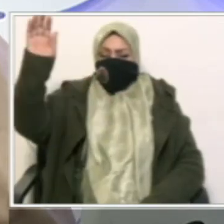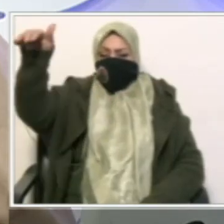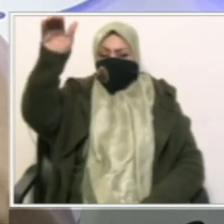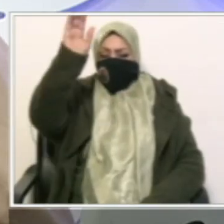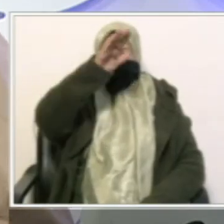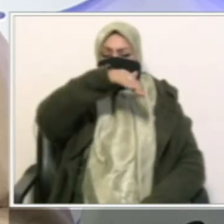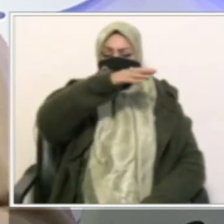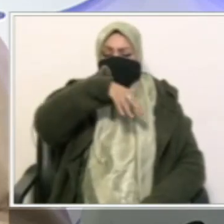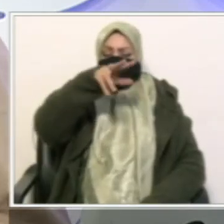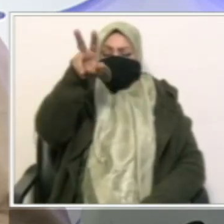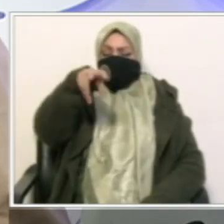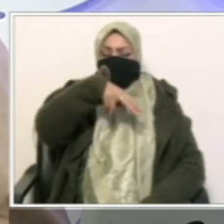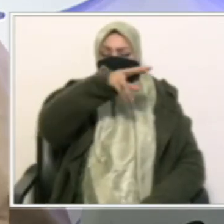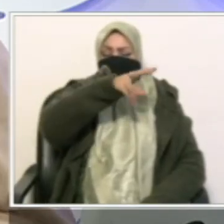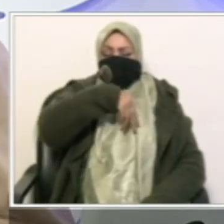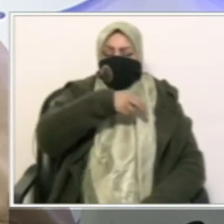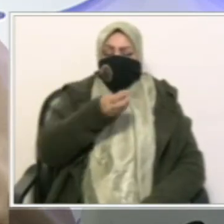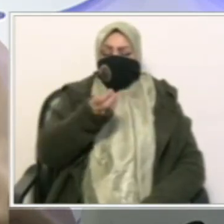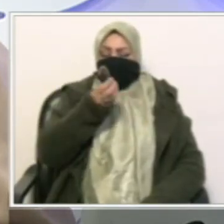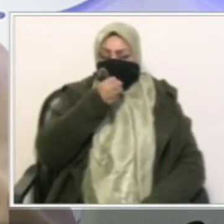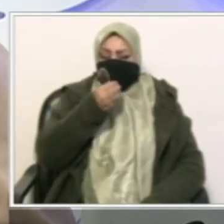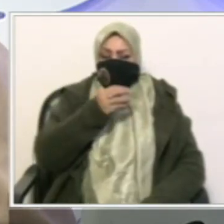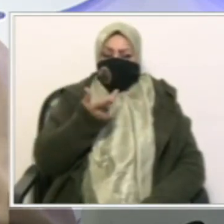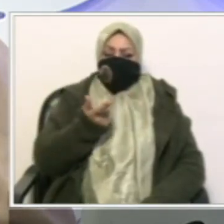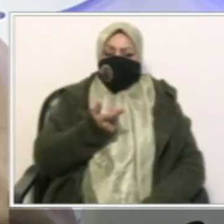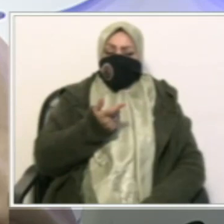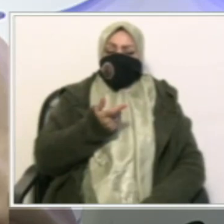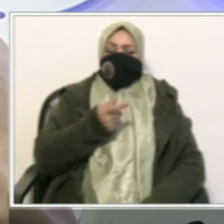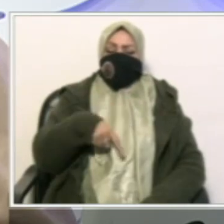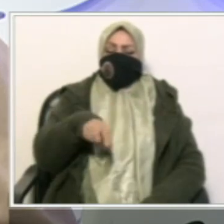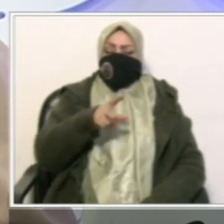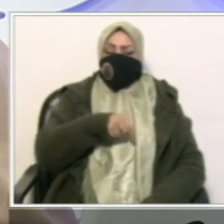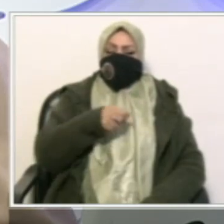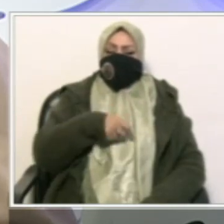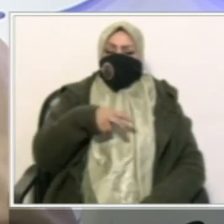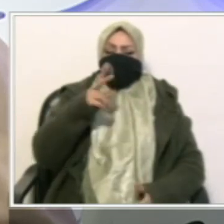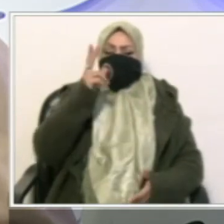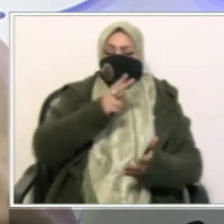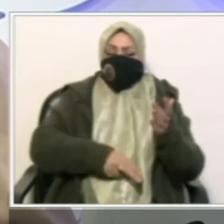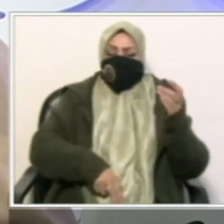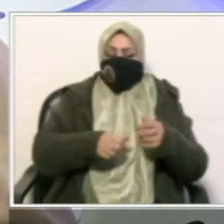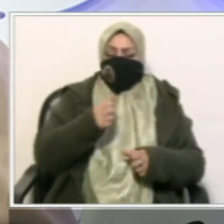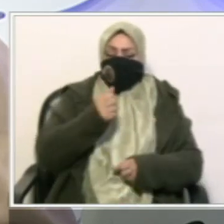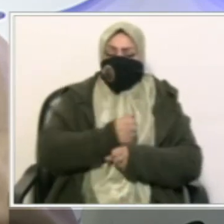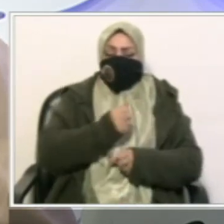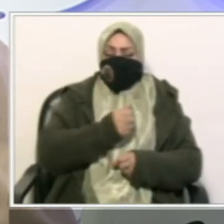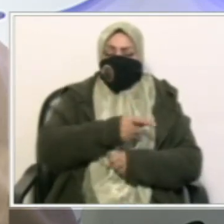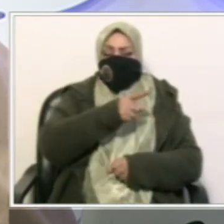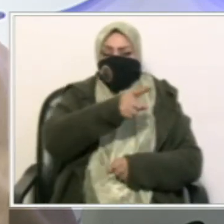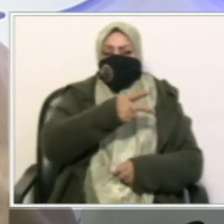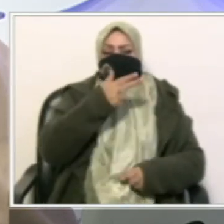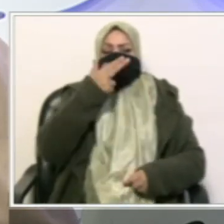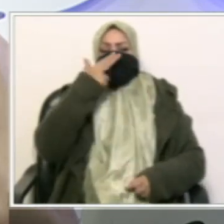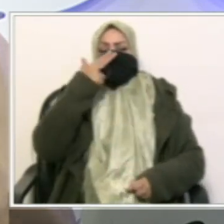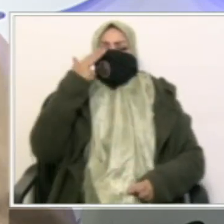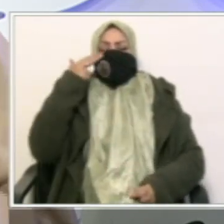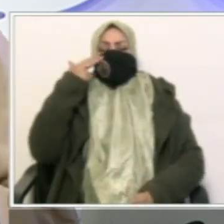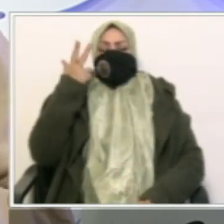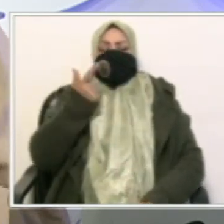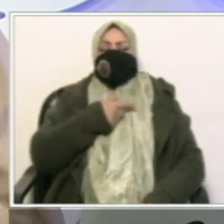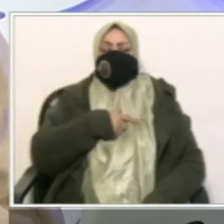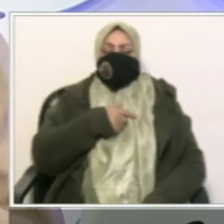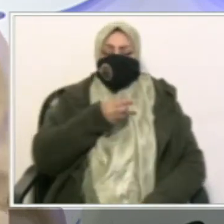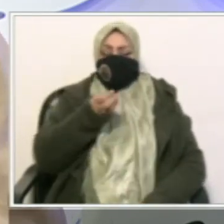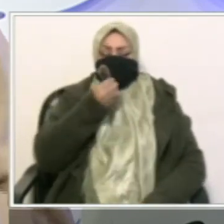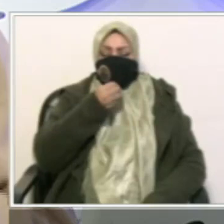اليومي ويبحثون عن تعيينات، وأنتم تتمتعون وتأكلون. لا أريد أن يعني أغليظ القول معكم، لكن هذه